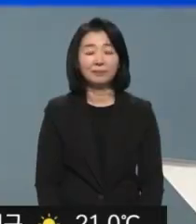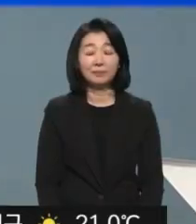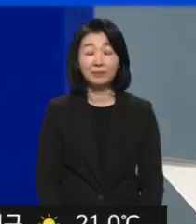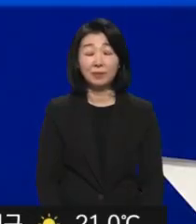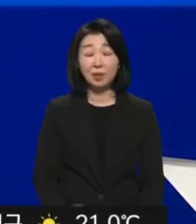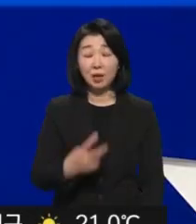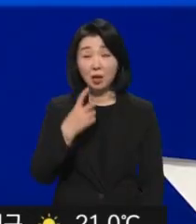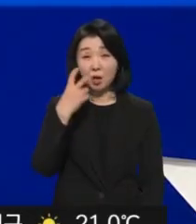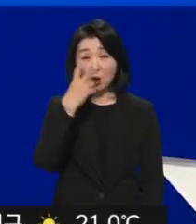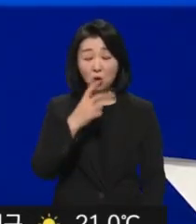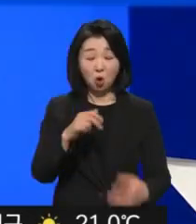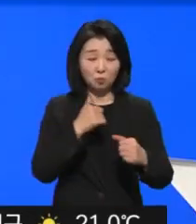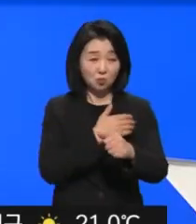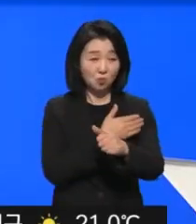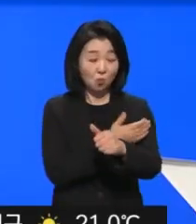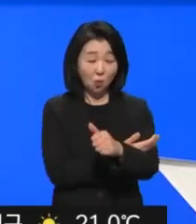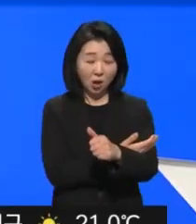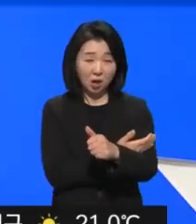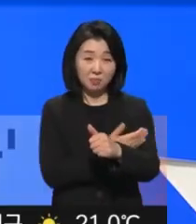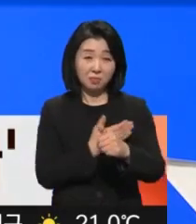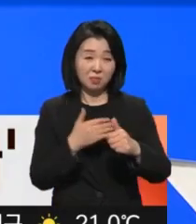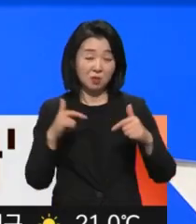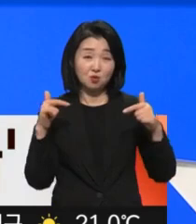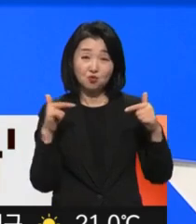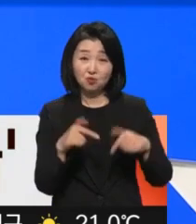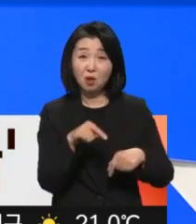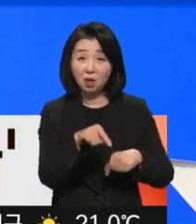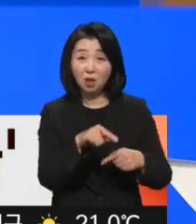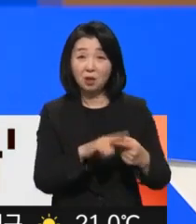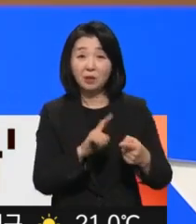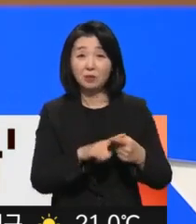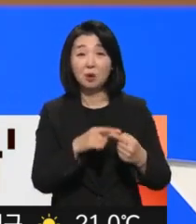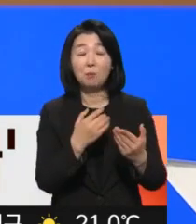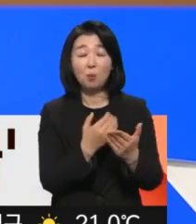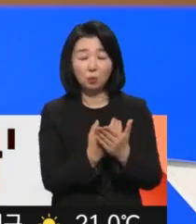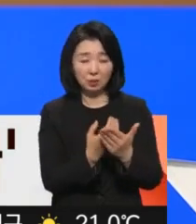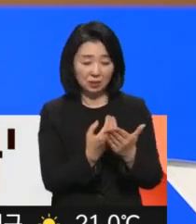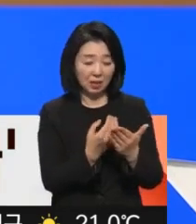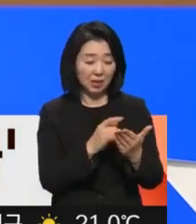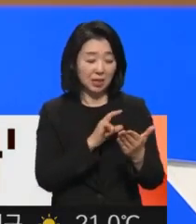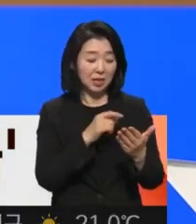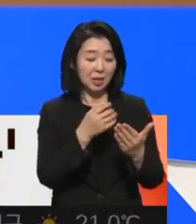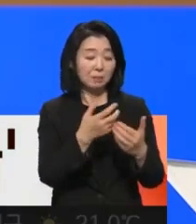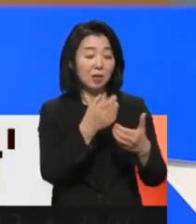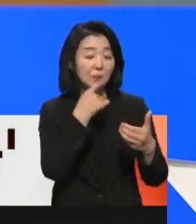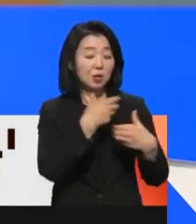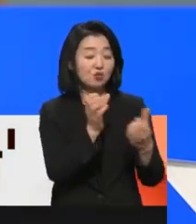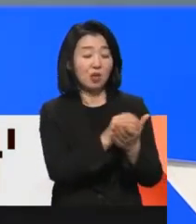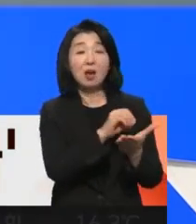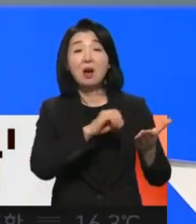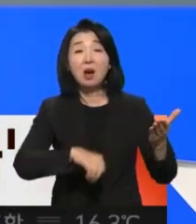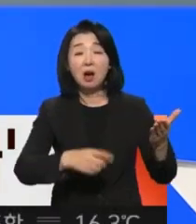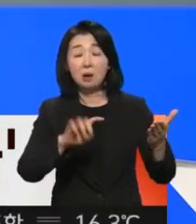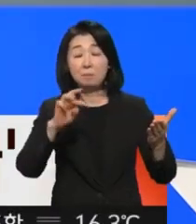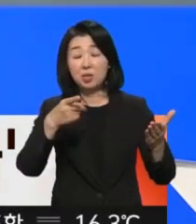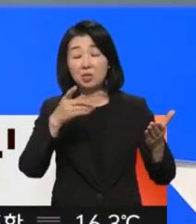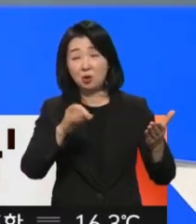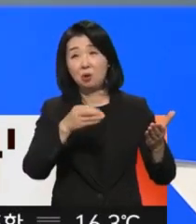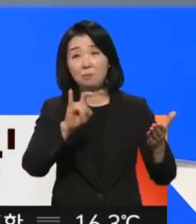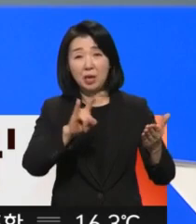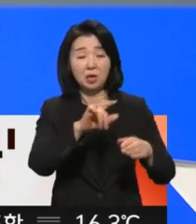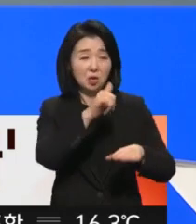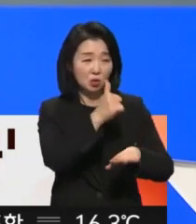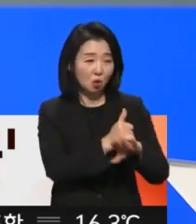검수완박 통과 과정에서 위장 탈락 논란이 있었던 무소속 민영배 의원의 복당을 놓고 민주당이 시끄럽습니다. 헌재에서